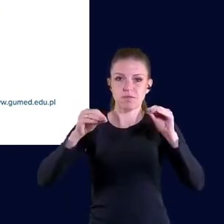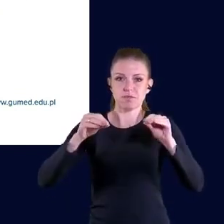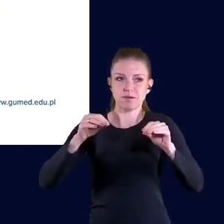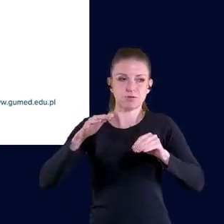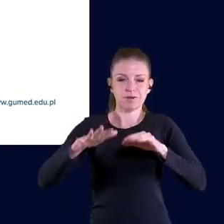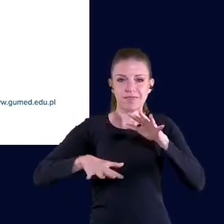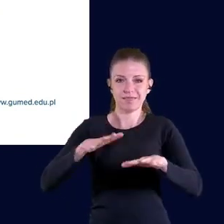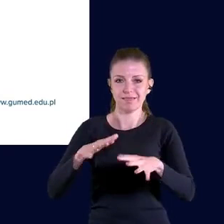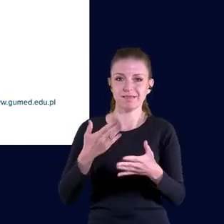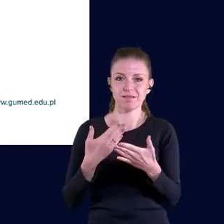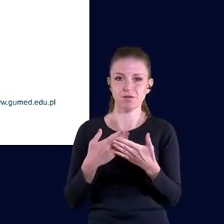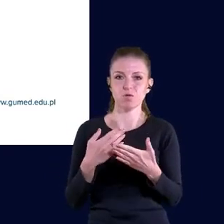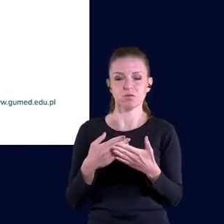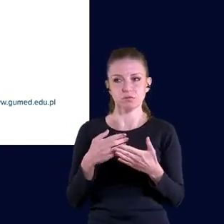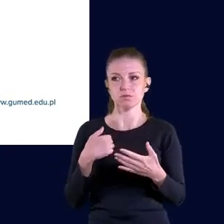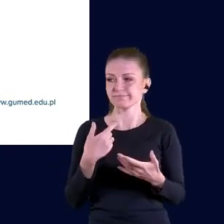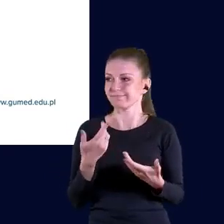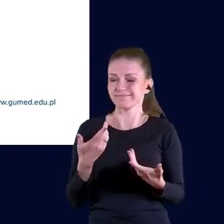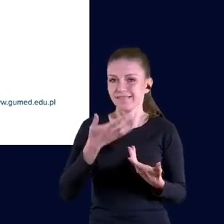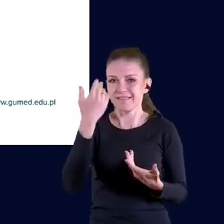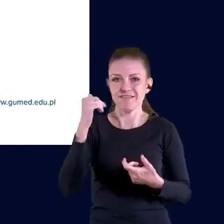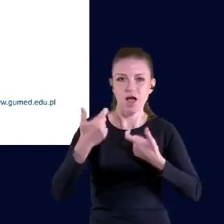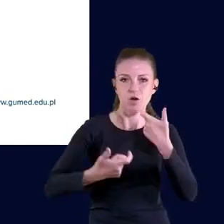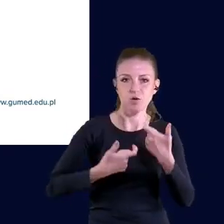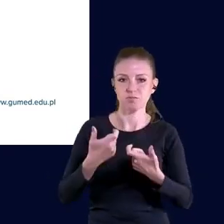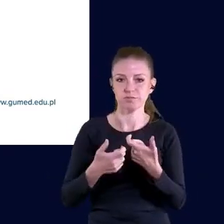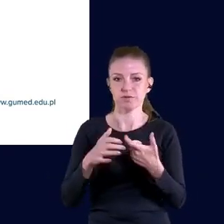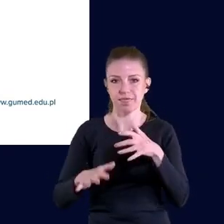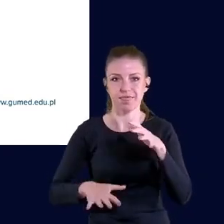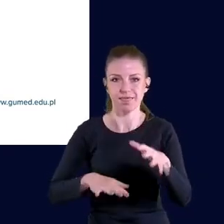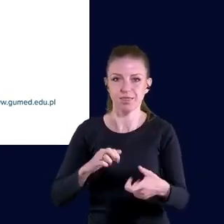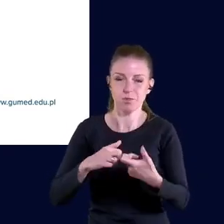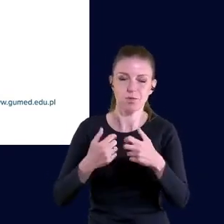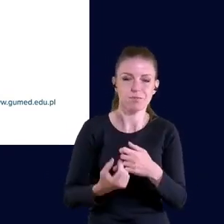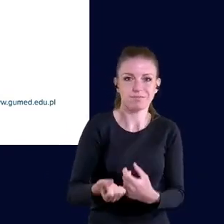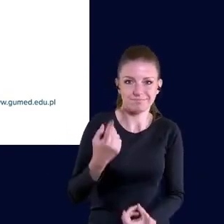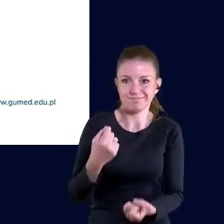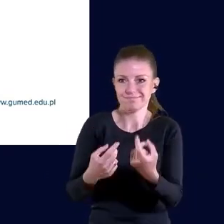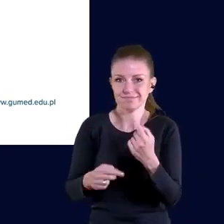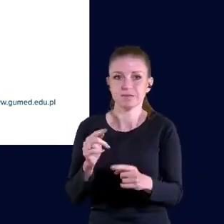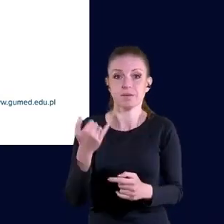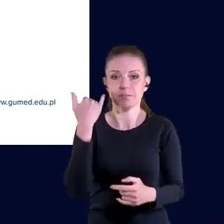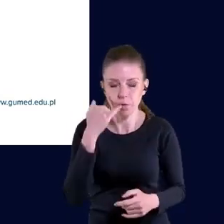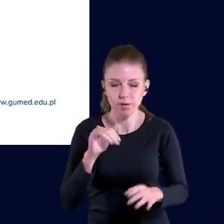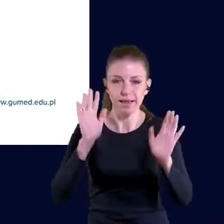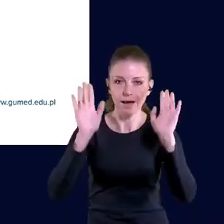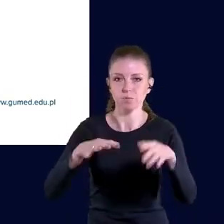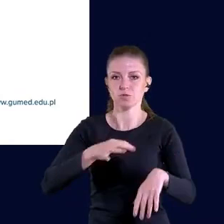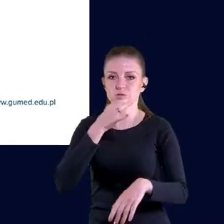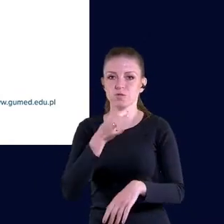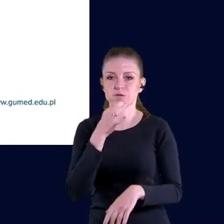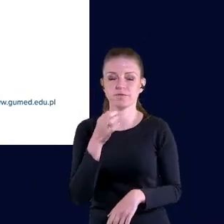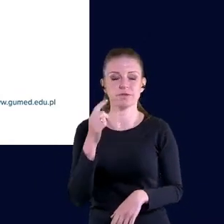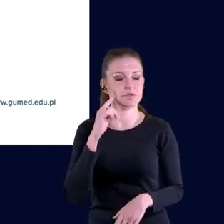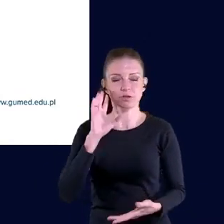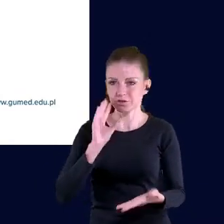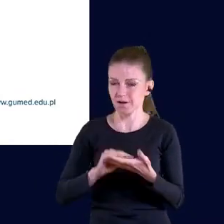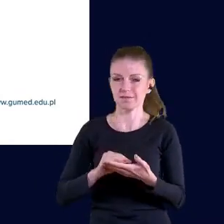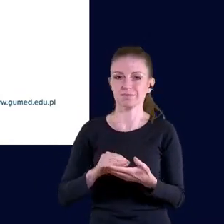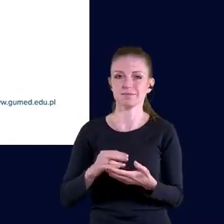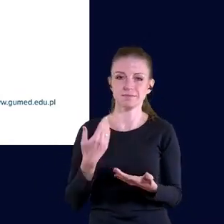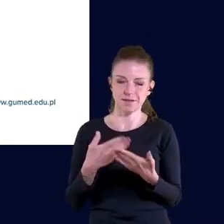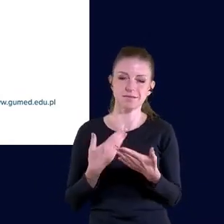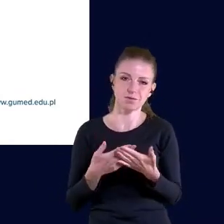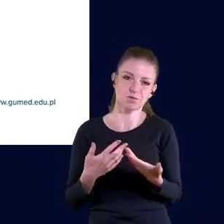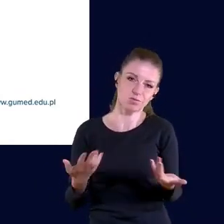wyzwania często musieliśmy poprzez się pomóc i posługiwać się po prostu metodą prób i błędów co no tworzyło